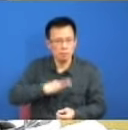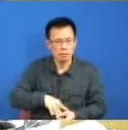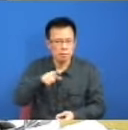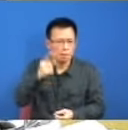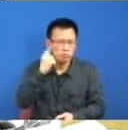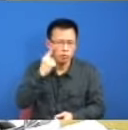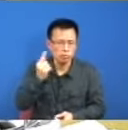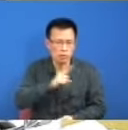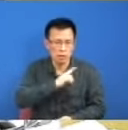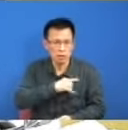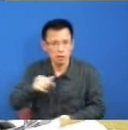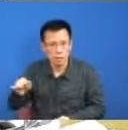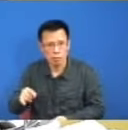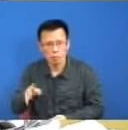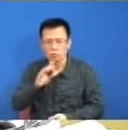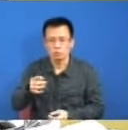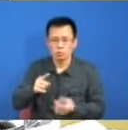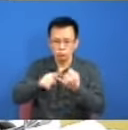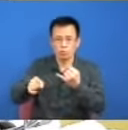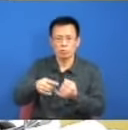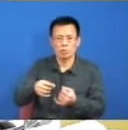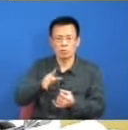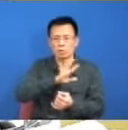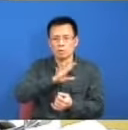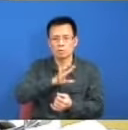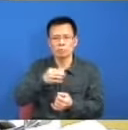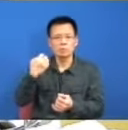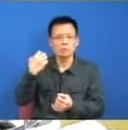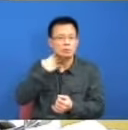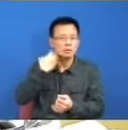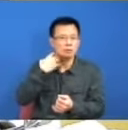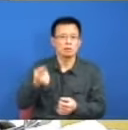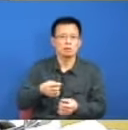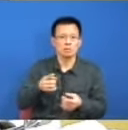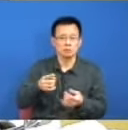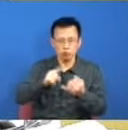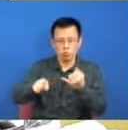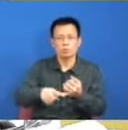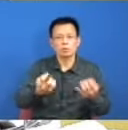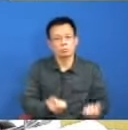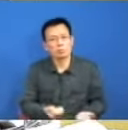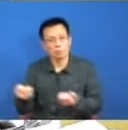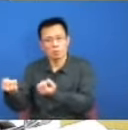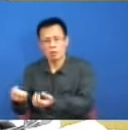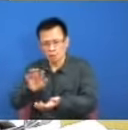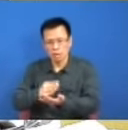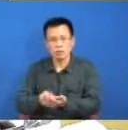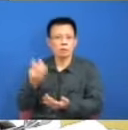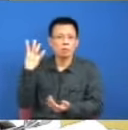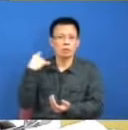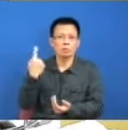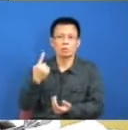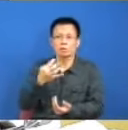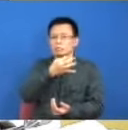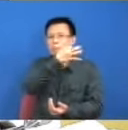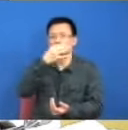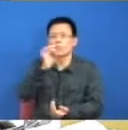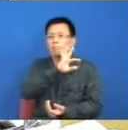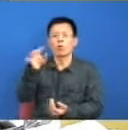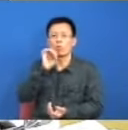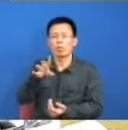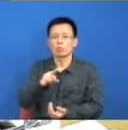開，如果唔願意先至抬你走。咁但係想見到就係、是、即係根本佢哋直頭連呢句即係呢啲説話都慳翻，就嚟到之後